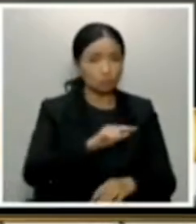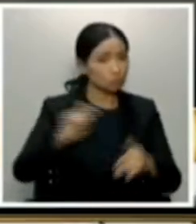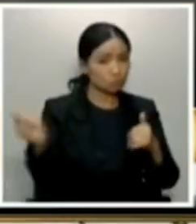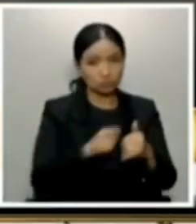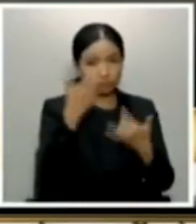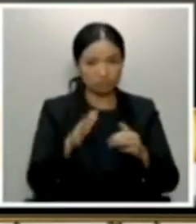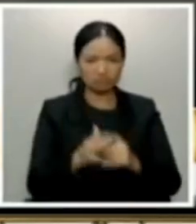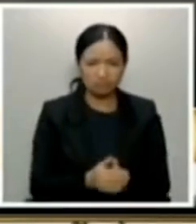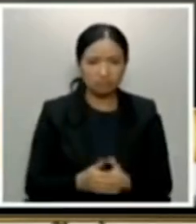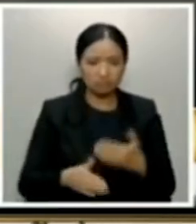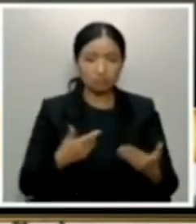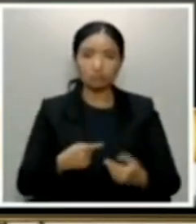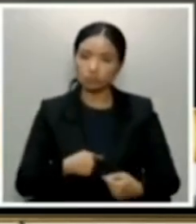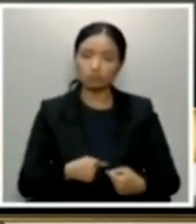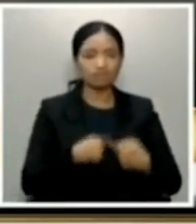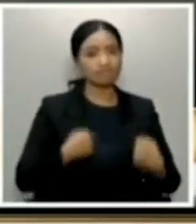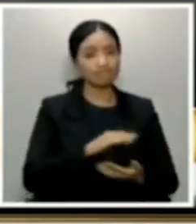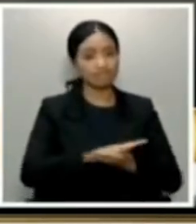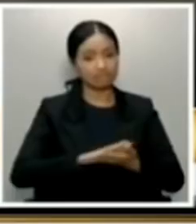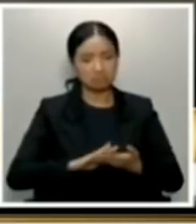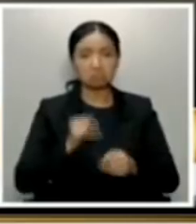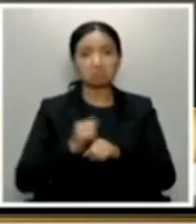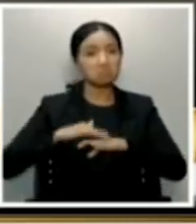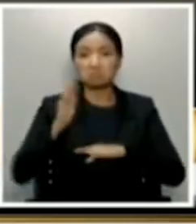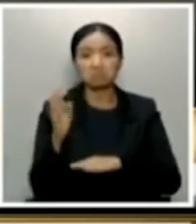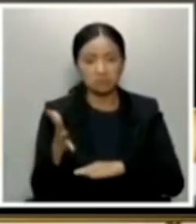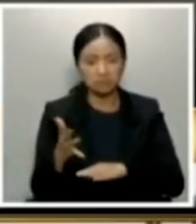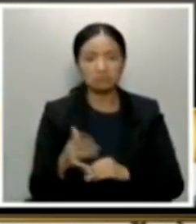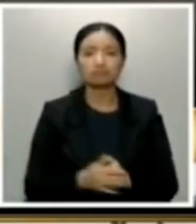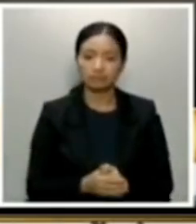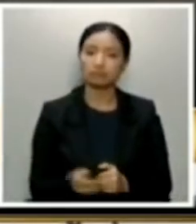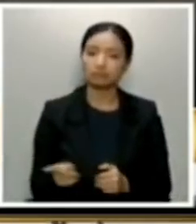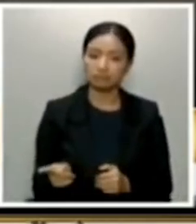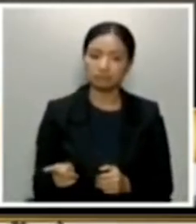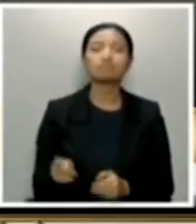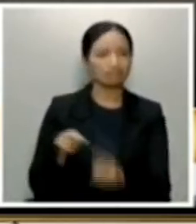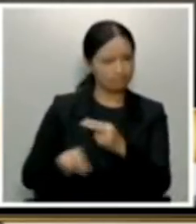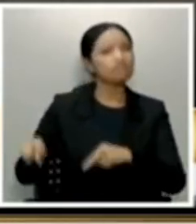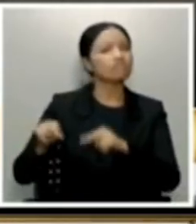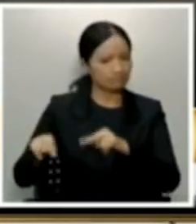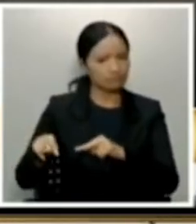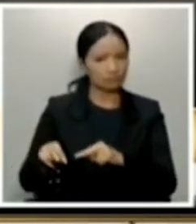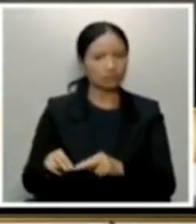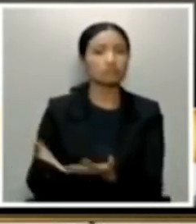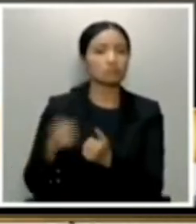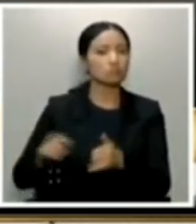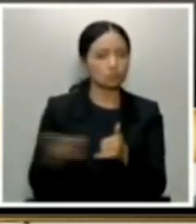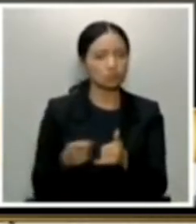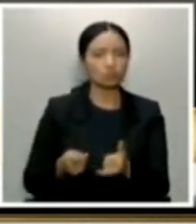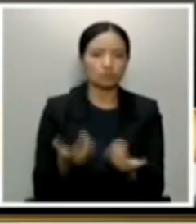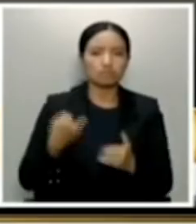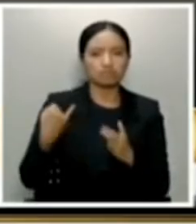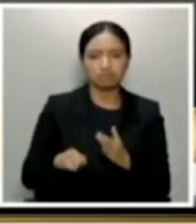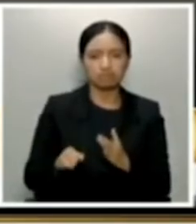แล้วแต่ทำไปโดยสุจริตไม่เกินกว่าเหตุย่อมได้รับความคุ้มครองไม่ต้องรับโทษรับผิด